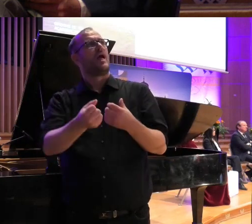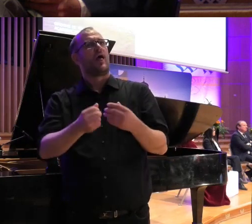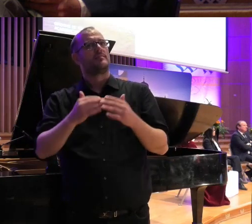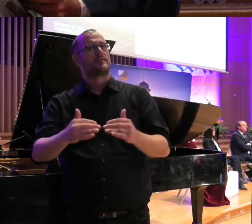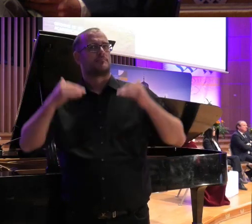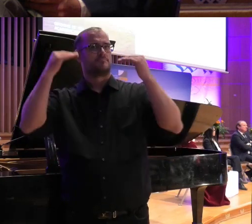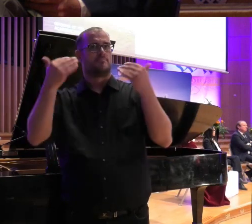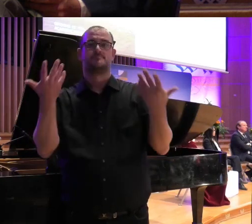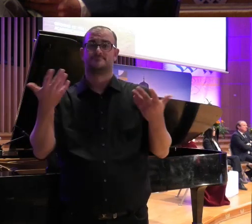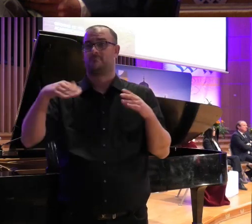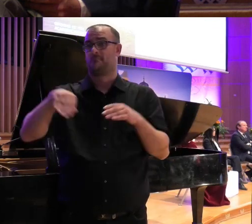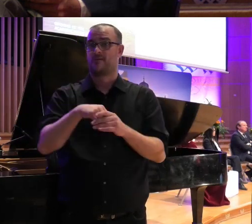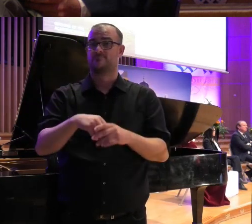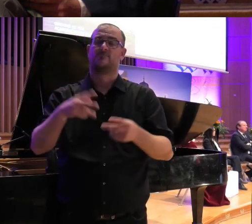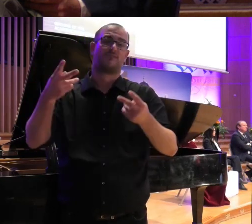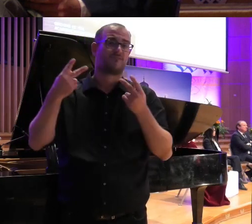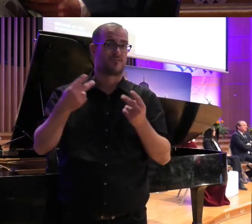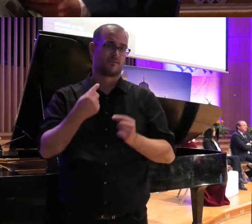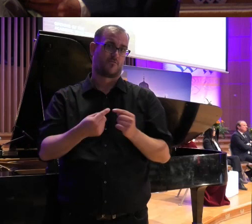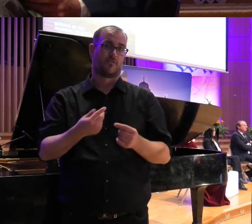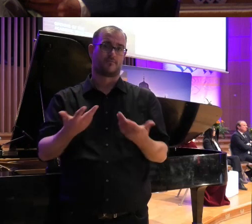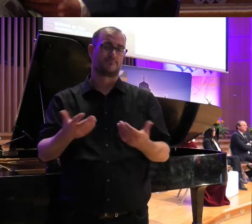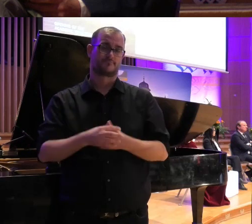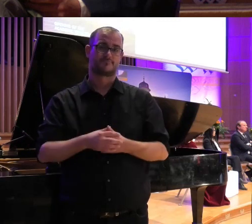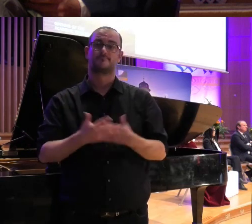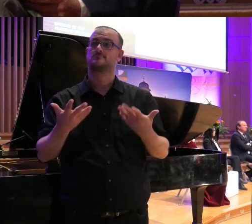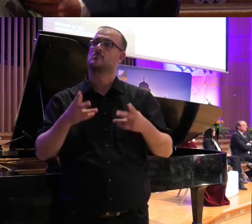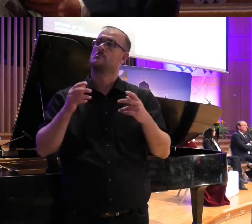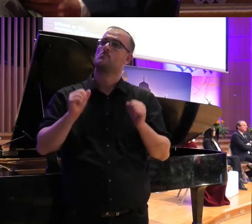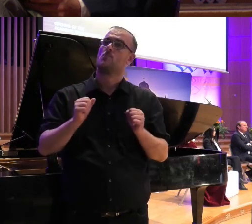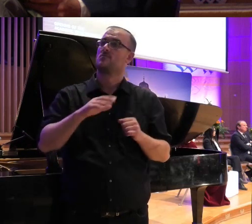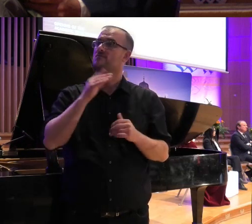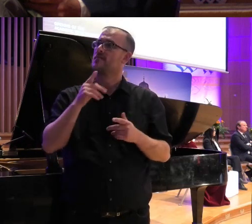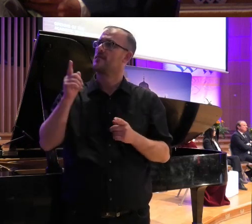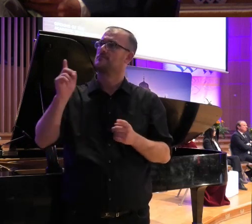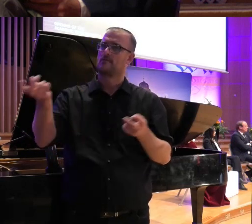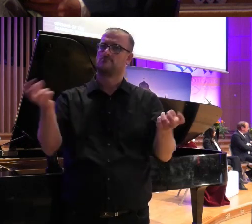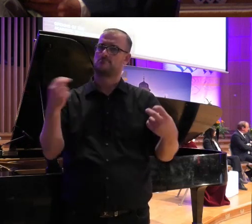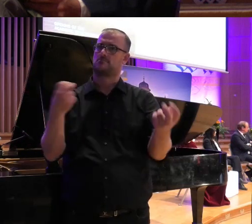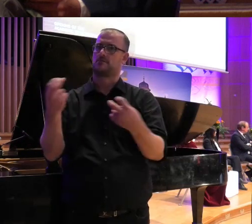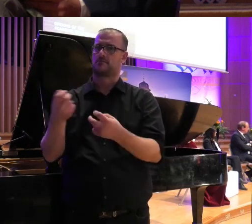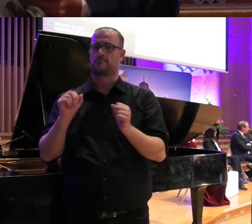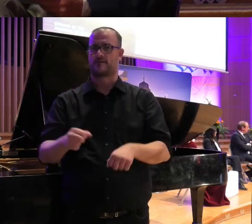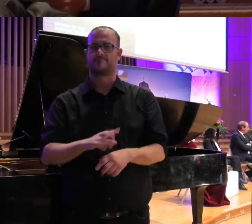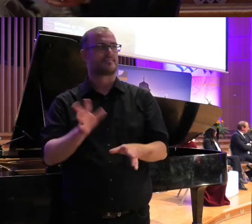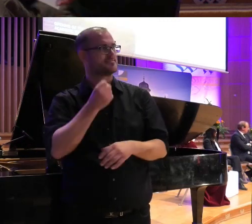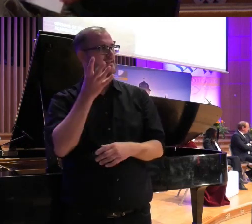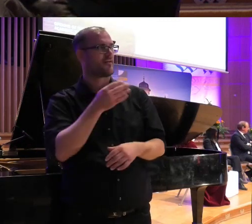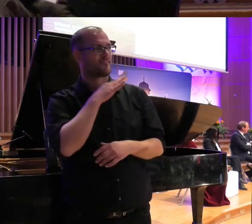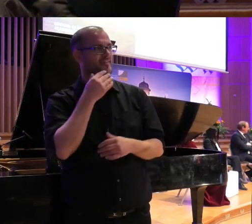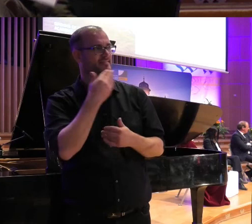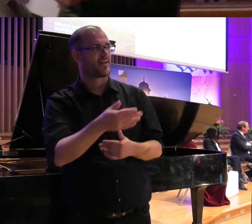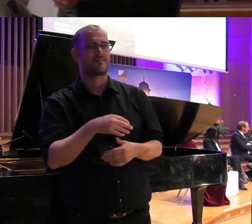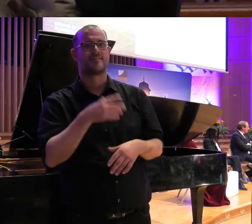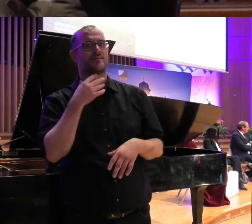eben Partizipation zum Beispiel eine ganz, ganz wichtige Rolle und dass möglichst viele sich daran beteiligen. Alles klar. Vielen Dank, Professor